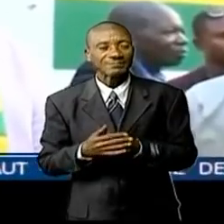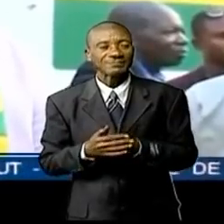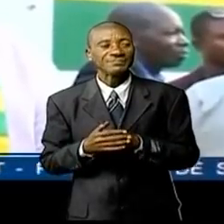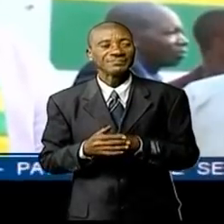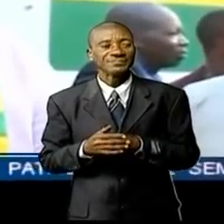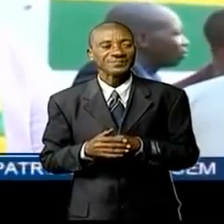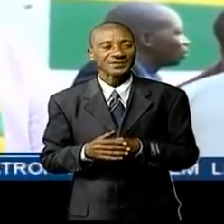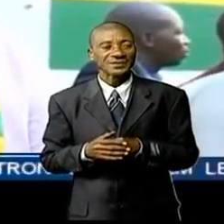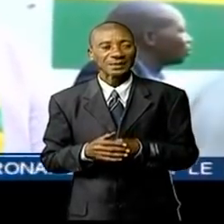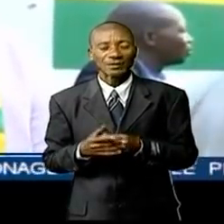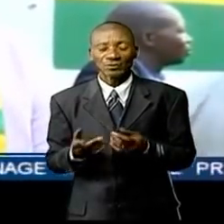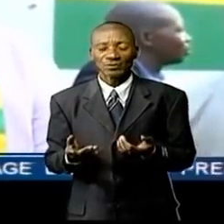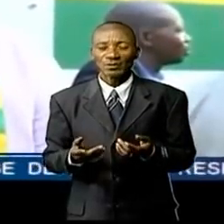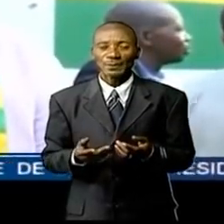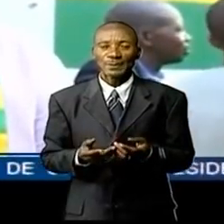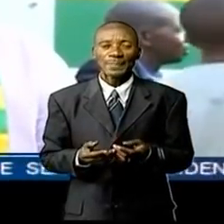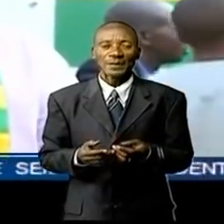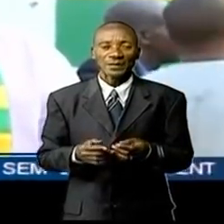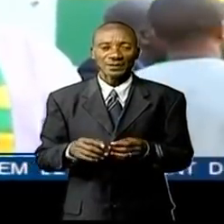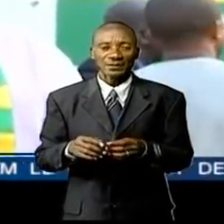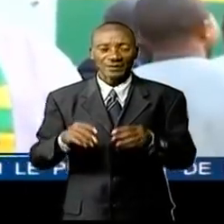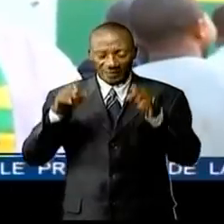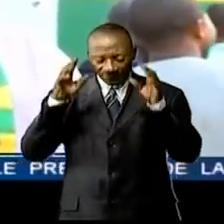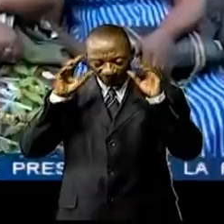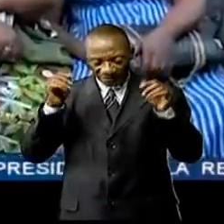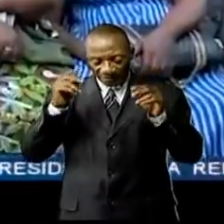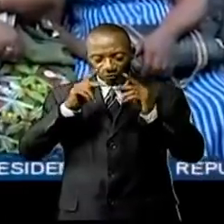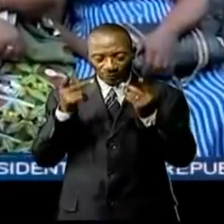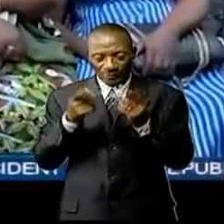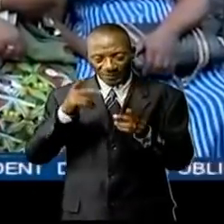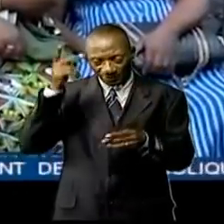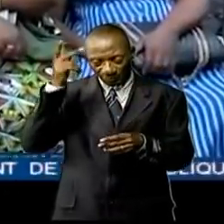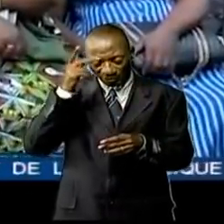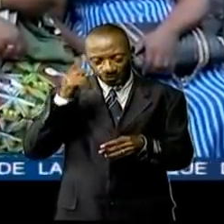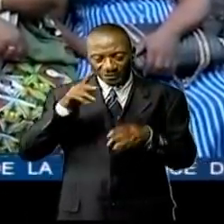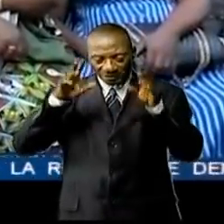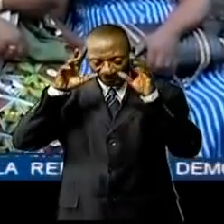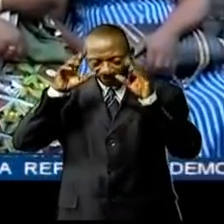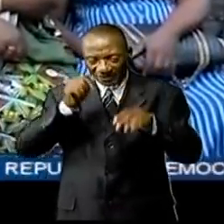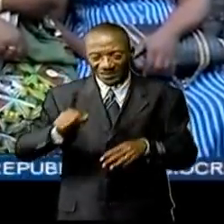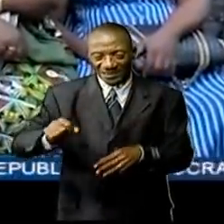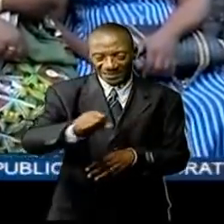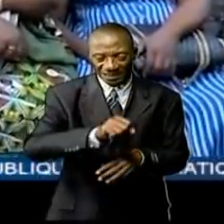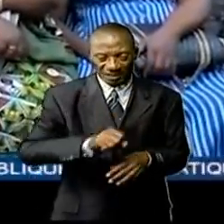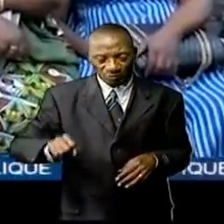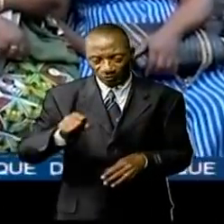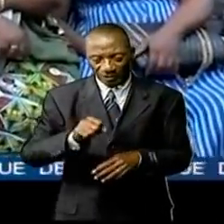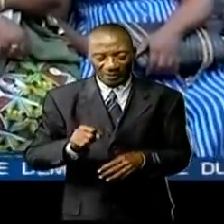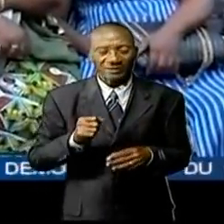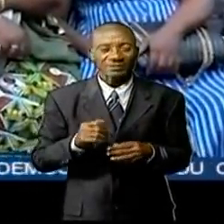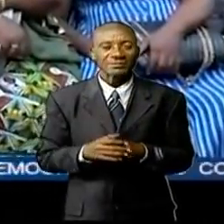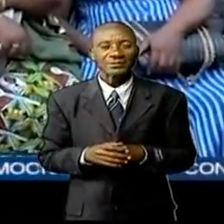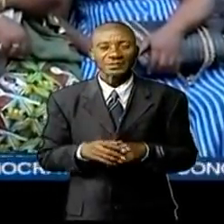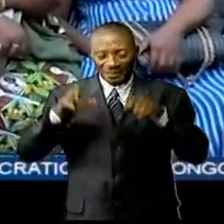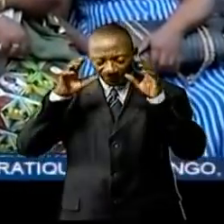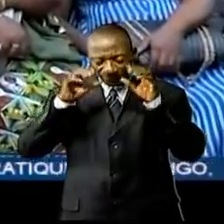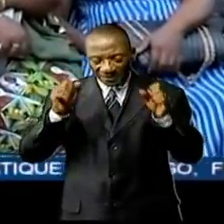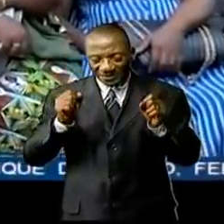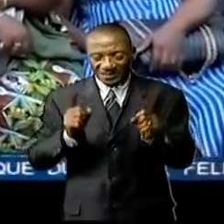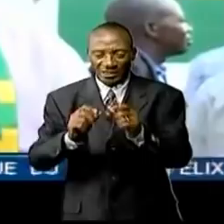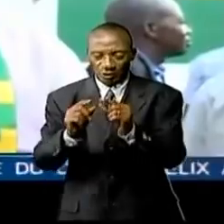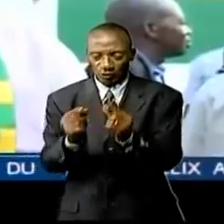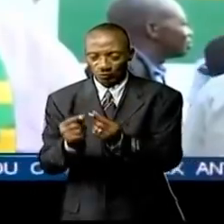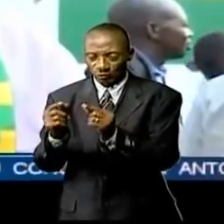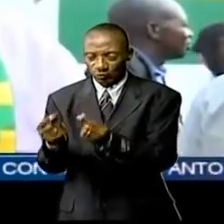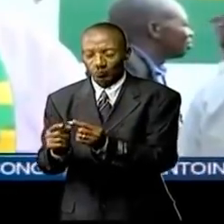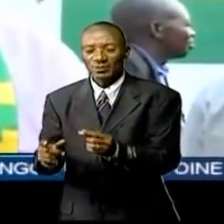la ville de Kinshasa, les présidents et les présidents sectionnaires et leurs comités, les présidents cellulaires et leurs adjoints,